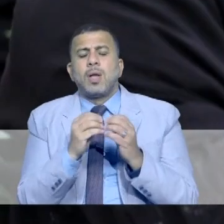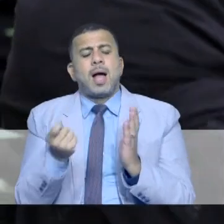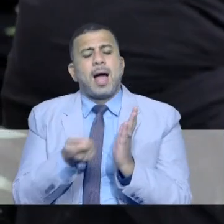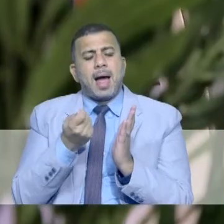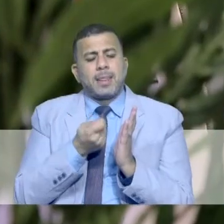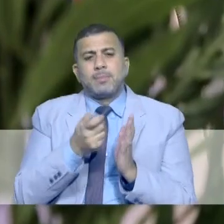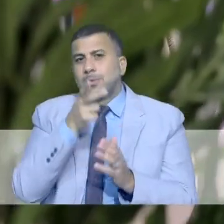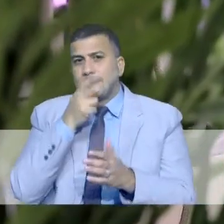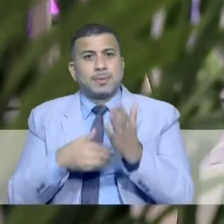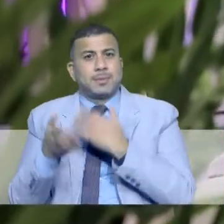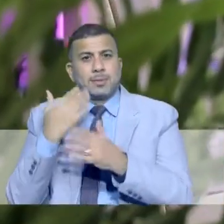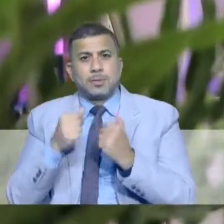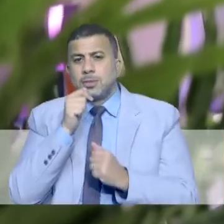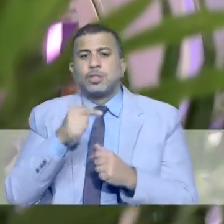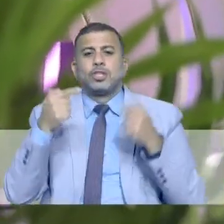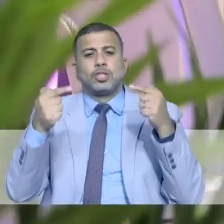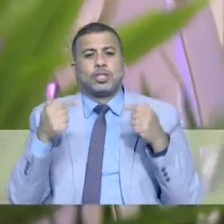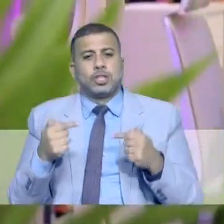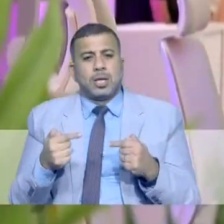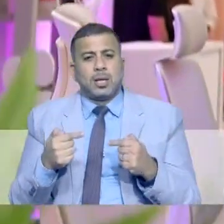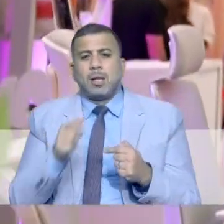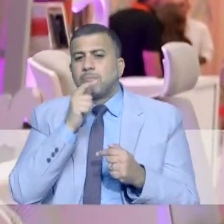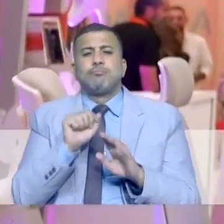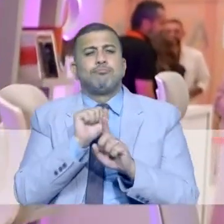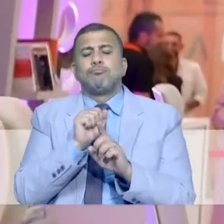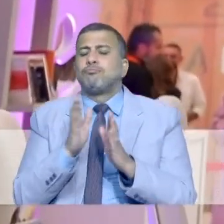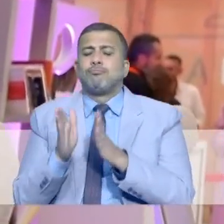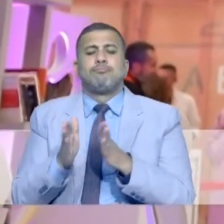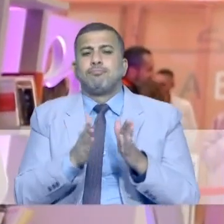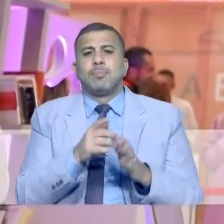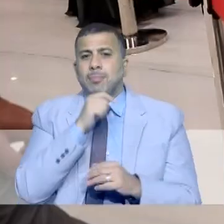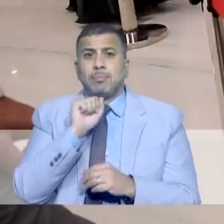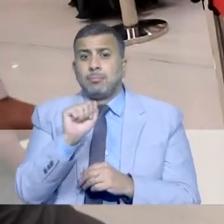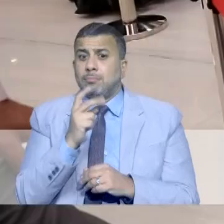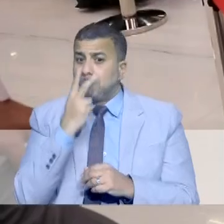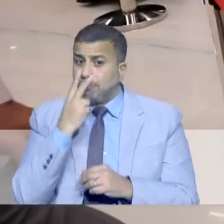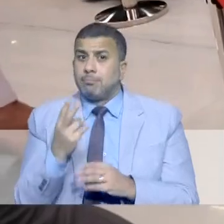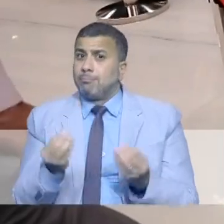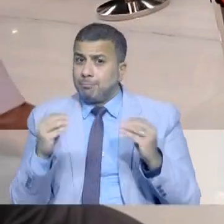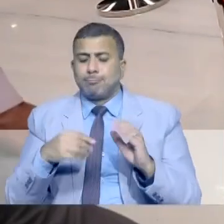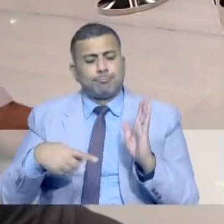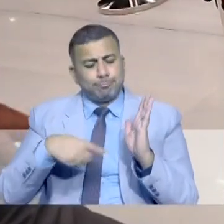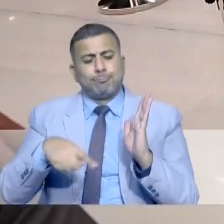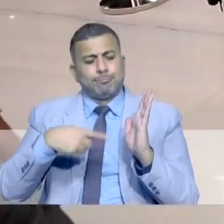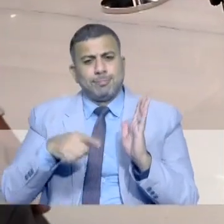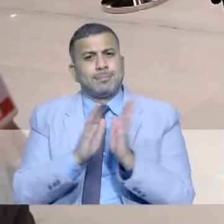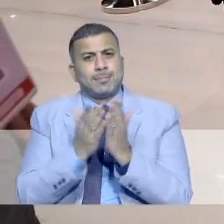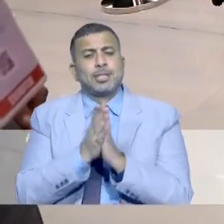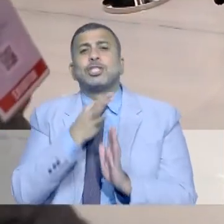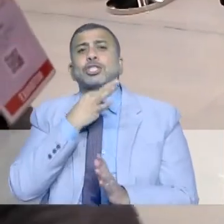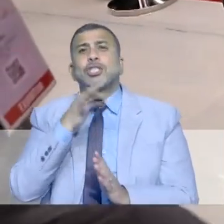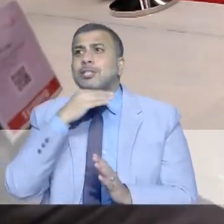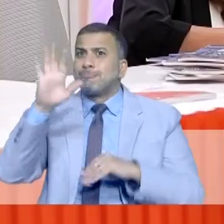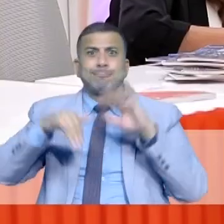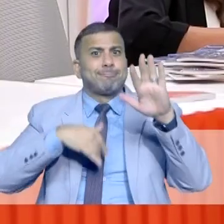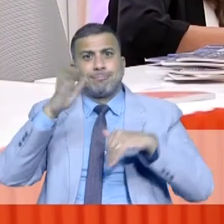الأدبي والتاريخي والشعري وغيره من المجالات، ولا يزال الركن سيشهد المزيد من تواقيع المؤلفات الجديدة